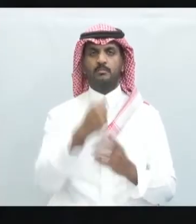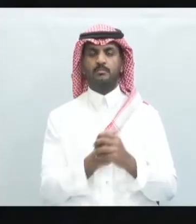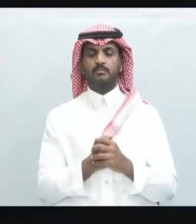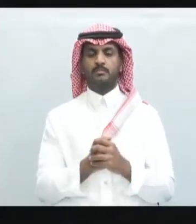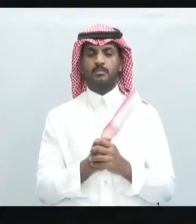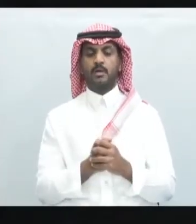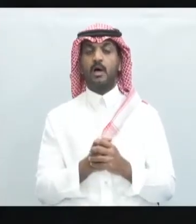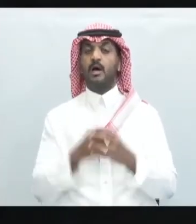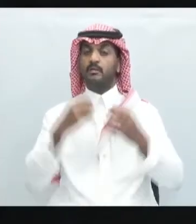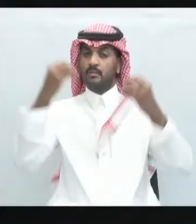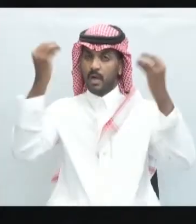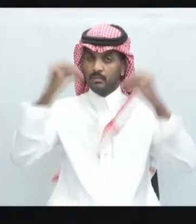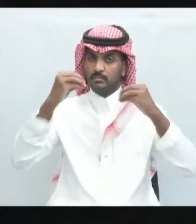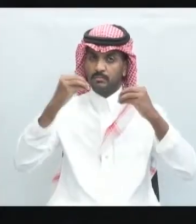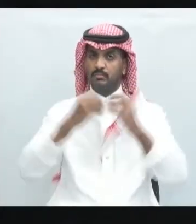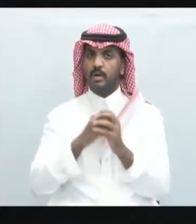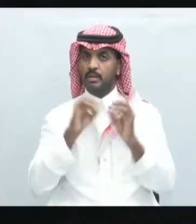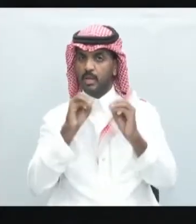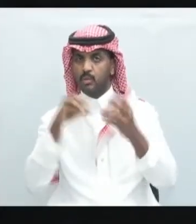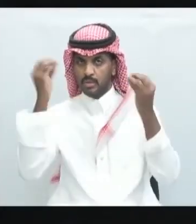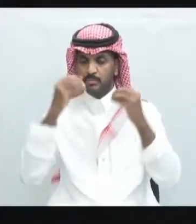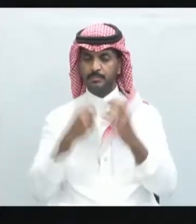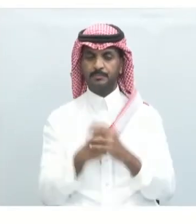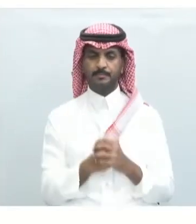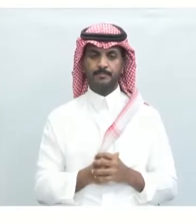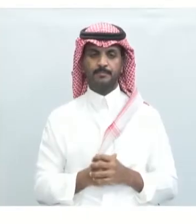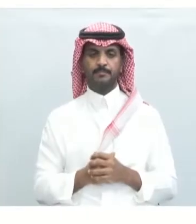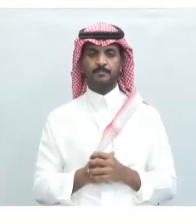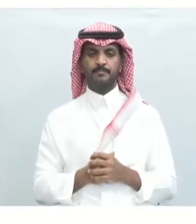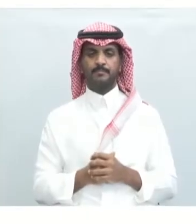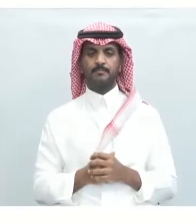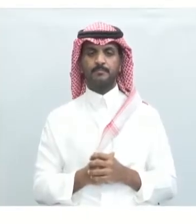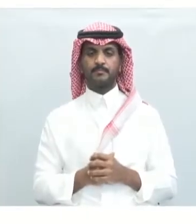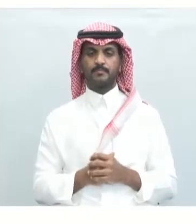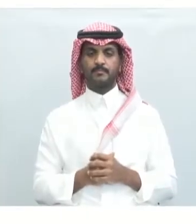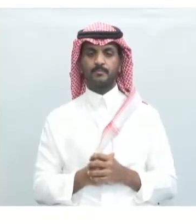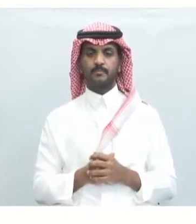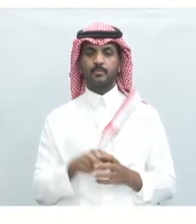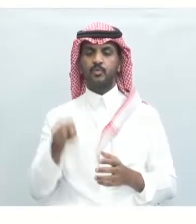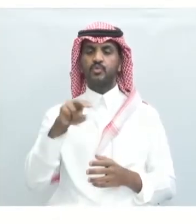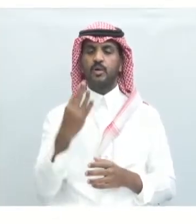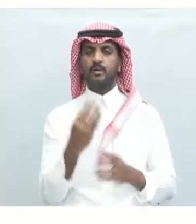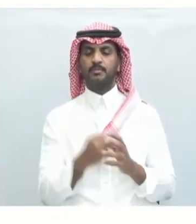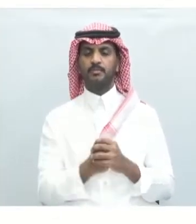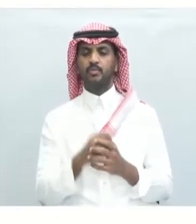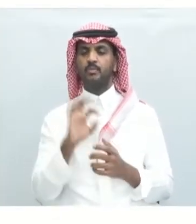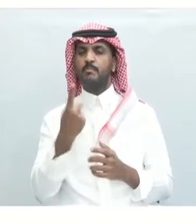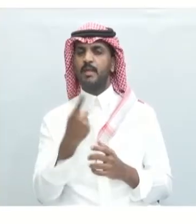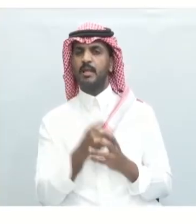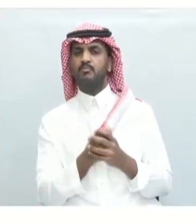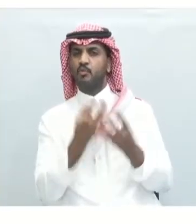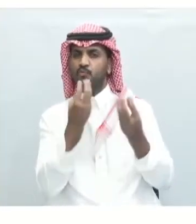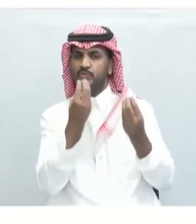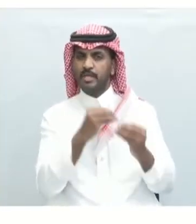ان اعطاك هذه النعمه نعمه الطعام بعد ذلك ناتي الى السؤال الرابع ما المفسدات